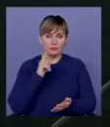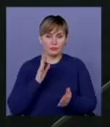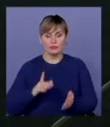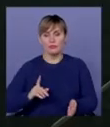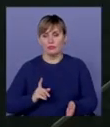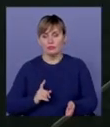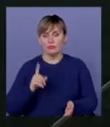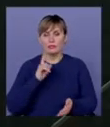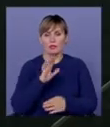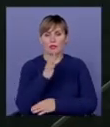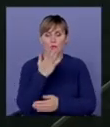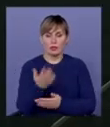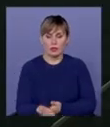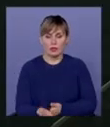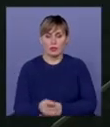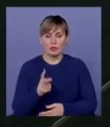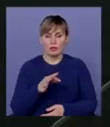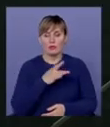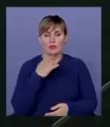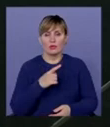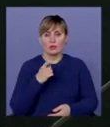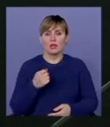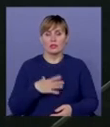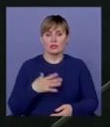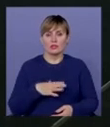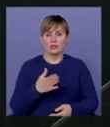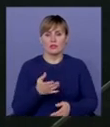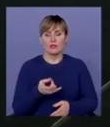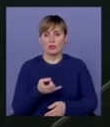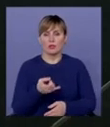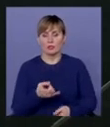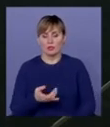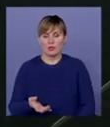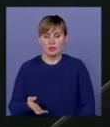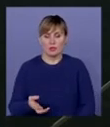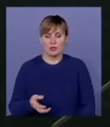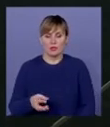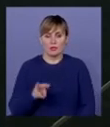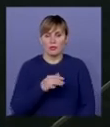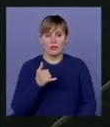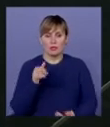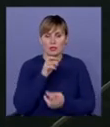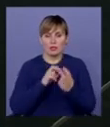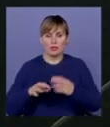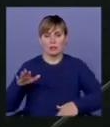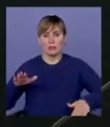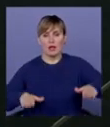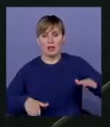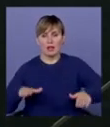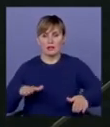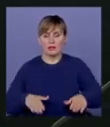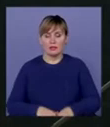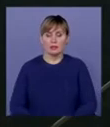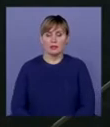пока дерево упадет, не упадет. Но многие говорят, а зачем вы вырубаете? Вот ищем баланс. Бернет